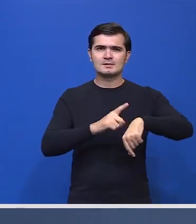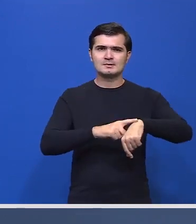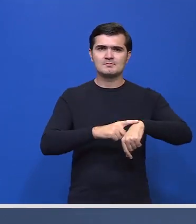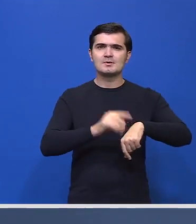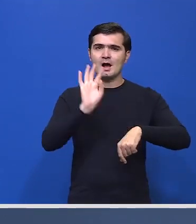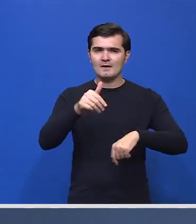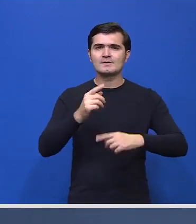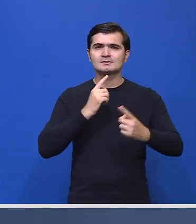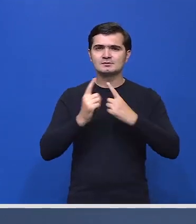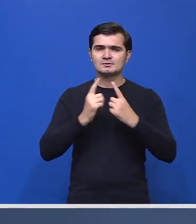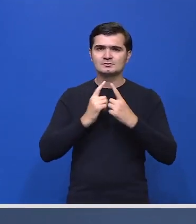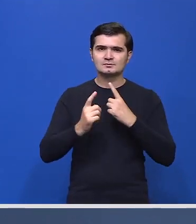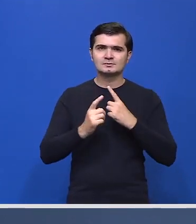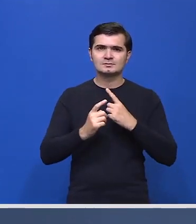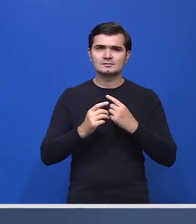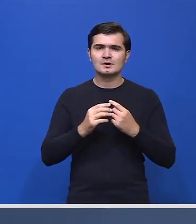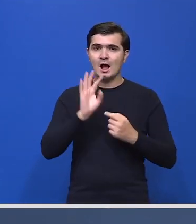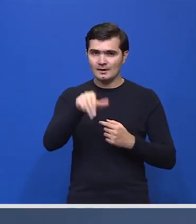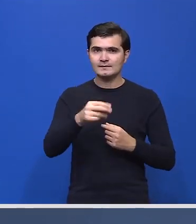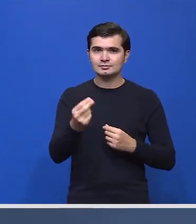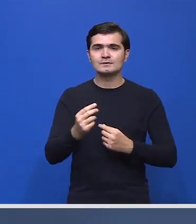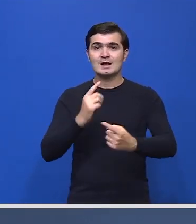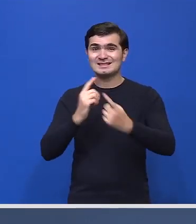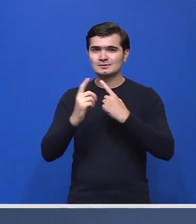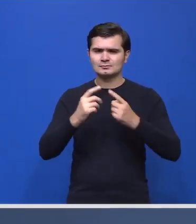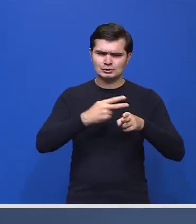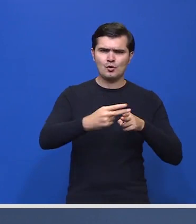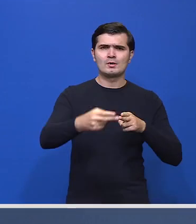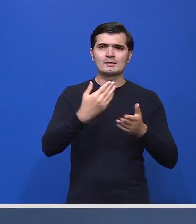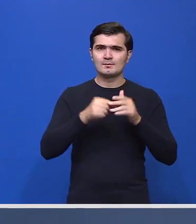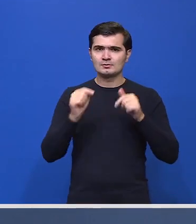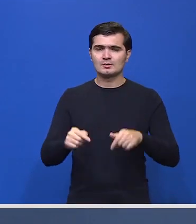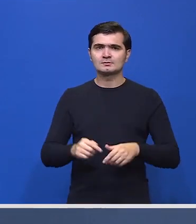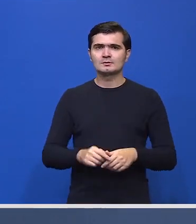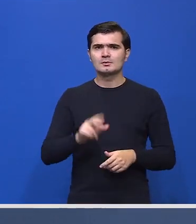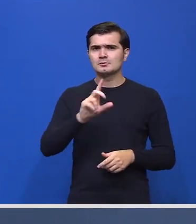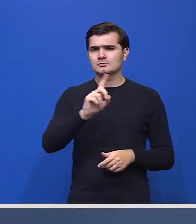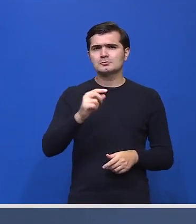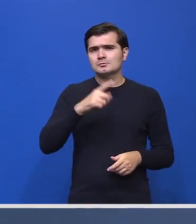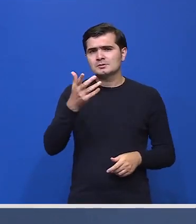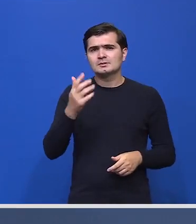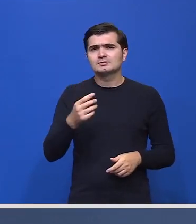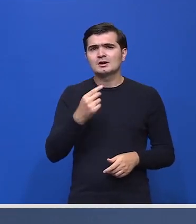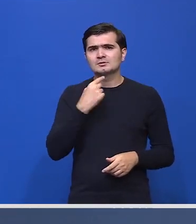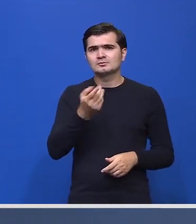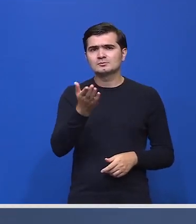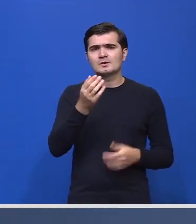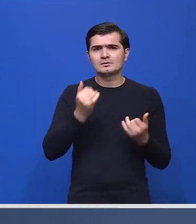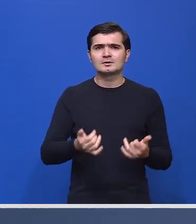Aveți discuții concrete în acest sens? Poftim? Aveți discuții concrete în acest sens? Nu, este ceea ce ați ridicat dumneavoastră acum